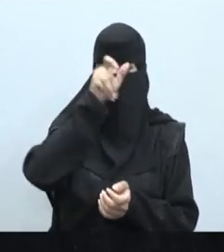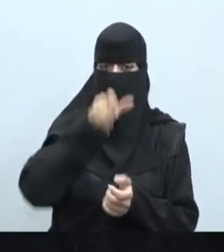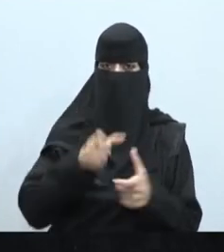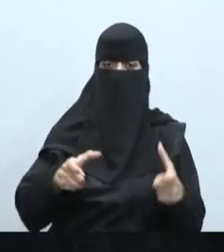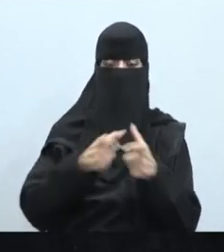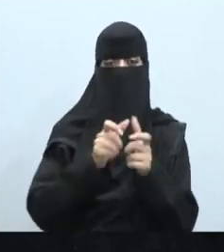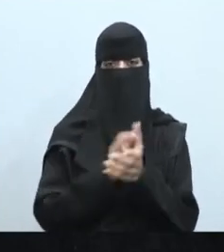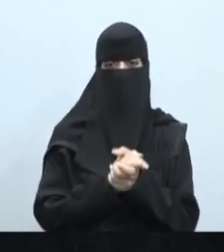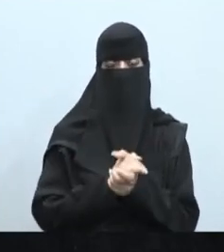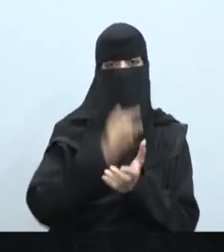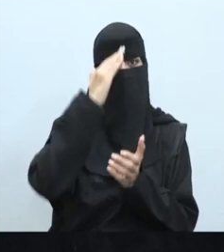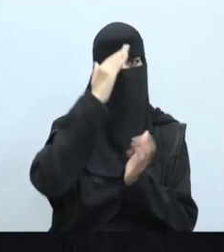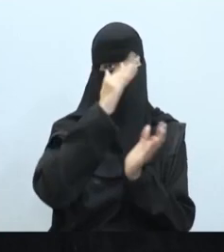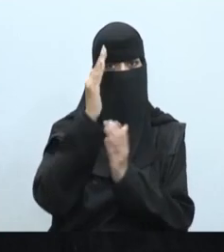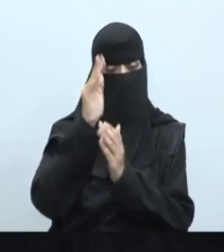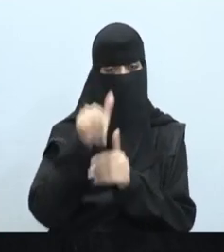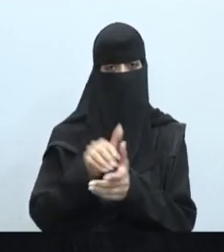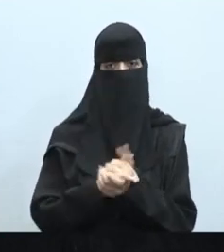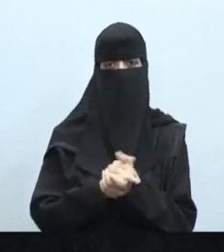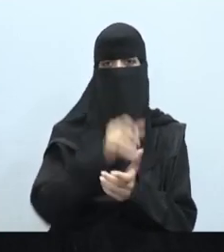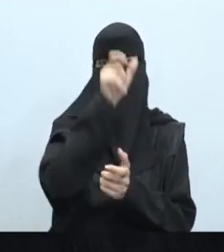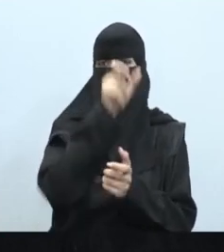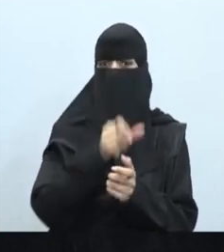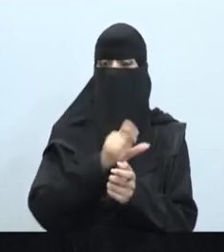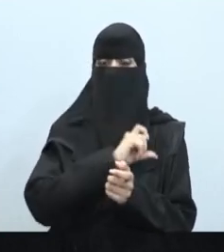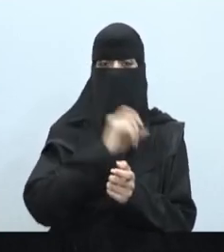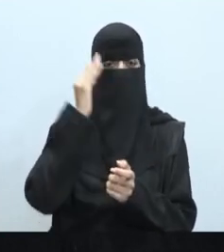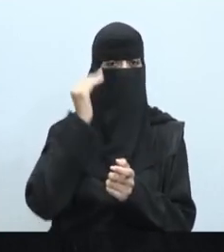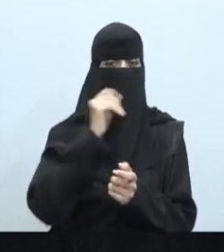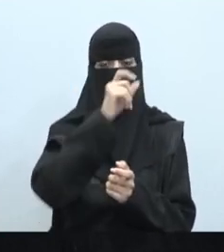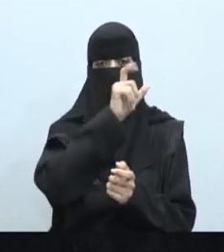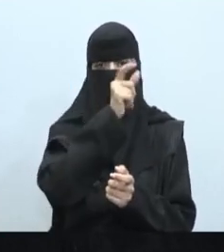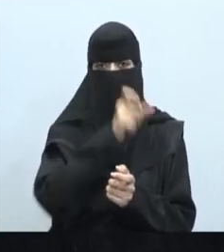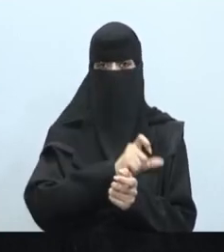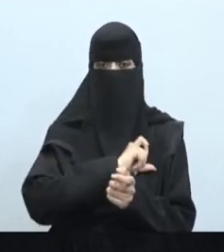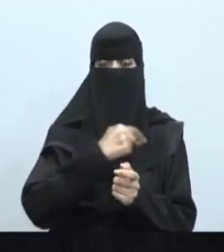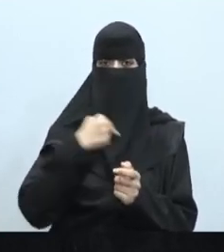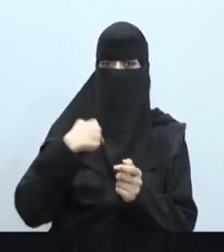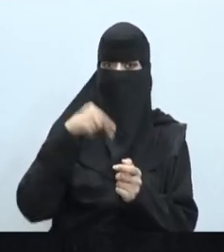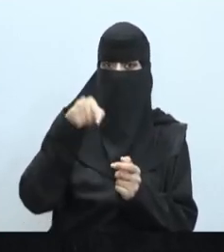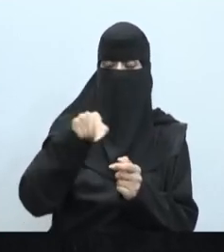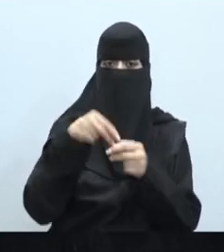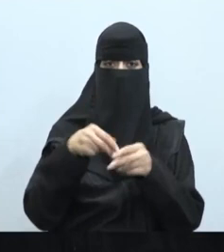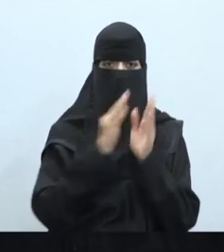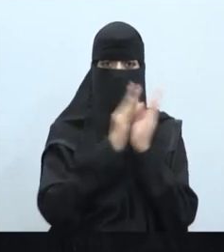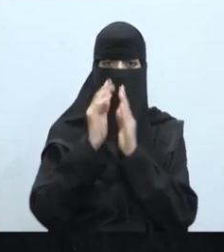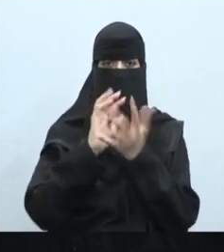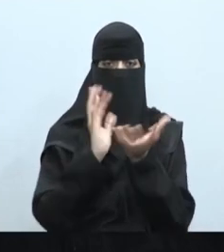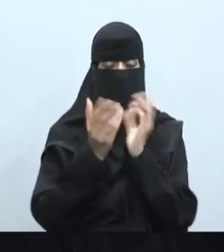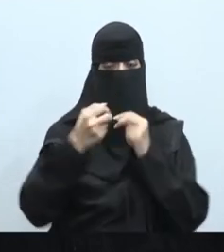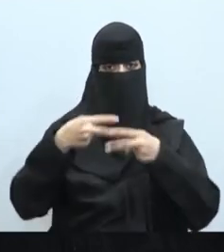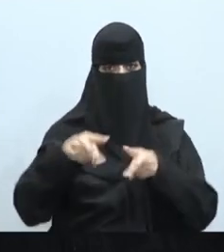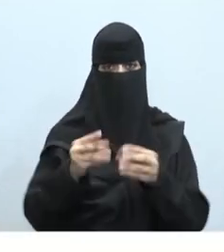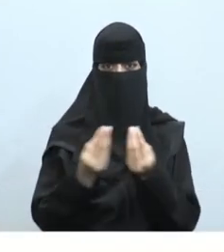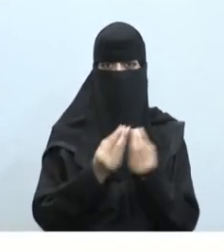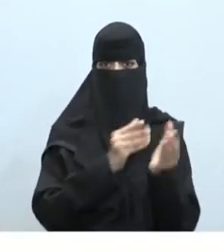وصحبه اجمعين اهلا بكم ابنائي وبناتي الطلاب في ماده الجغرافيا انا وانتم نبتدا في هذا في هذا الدرس